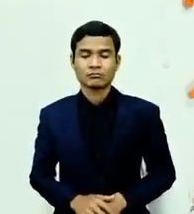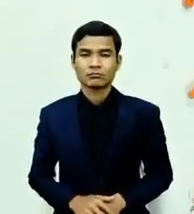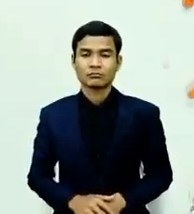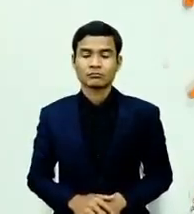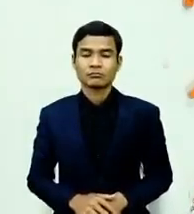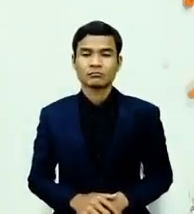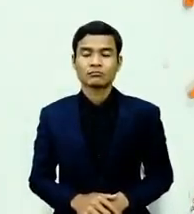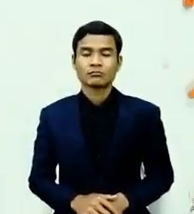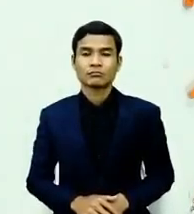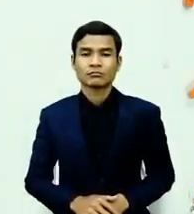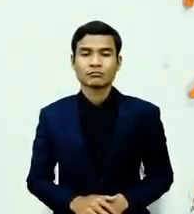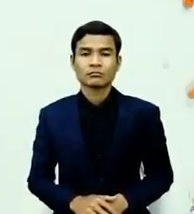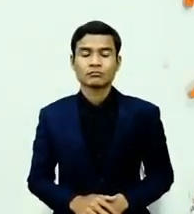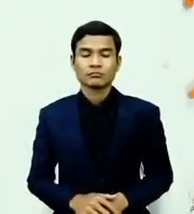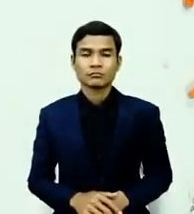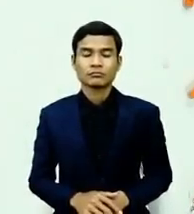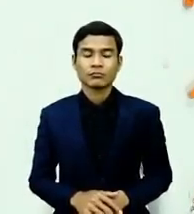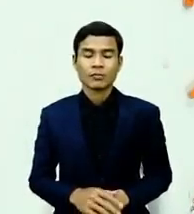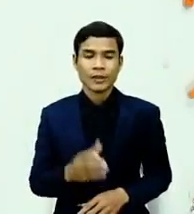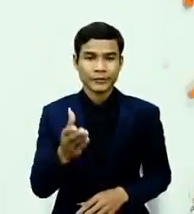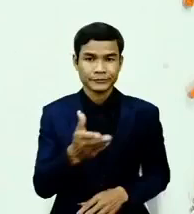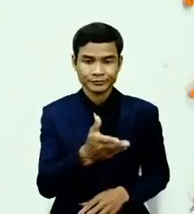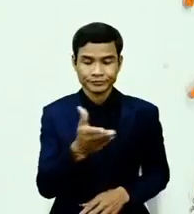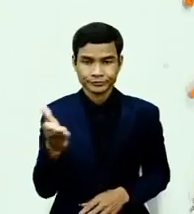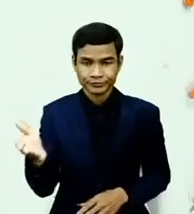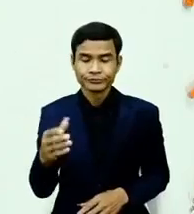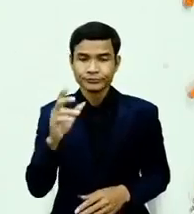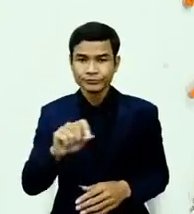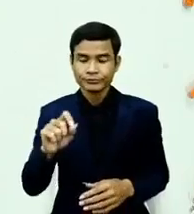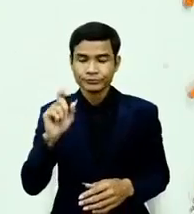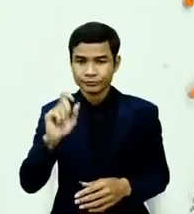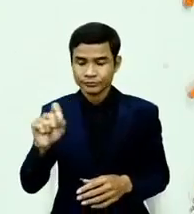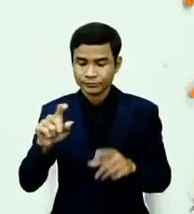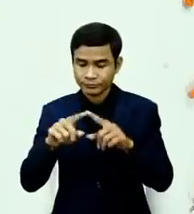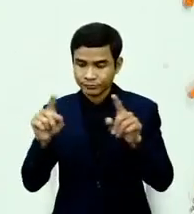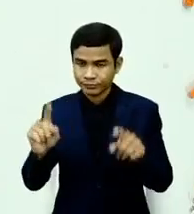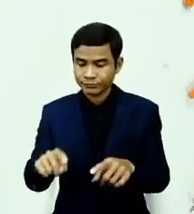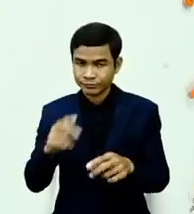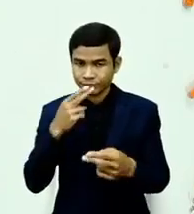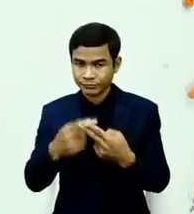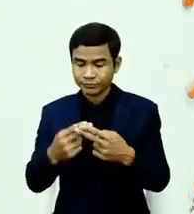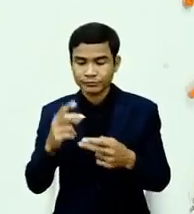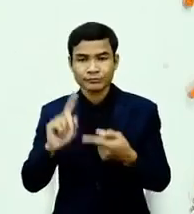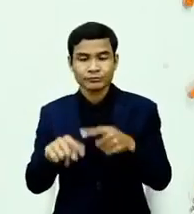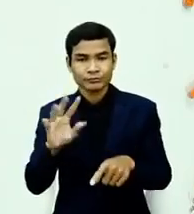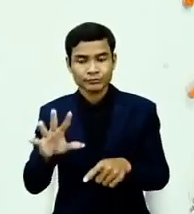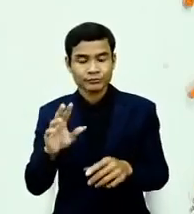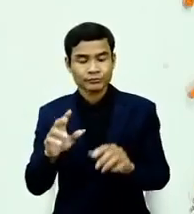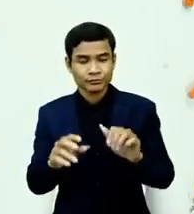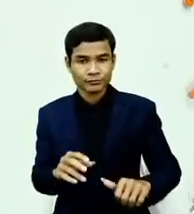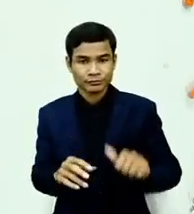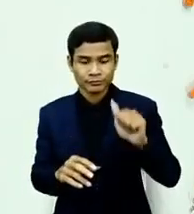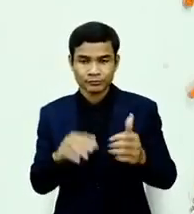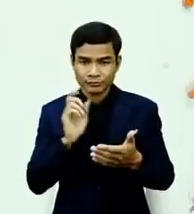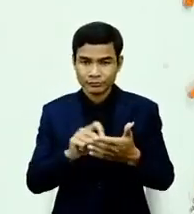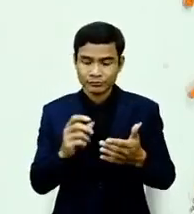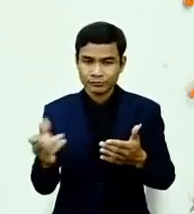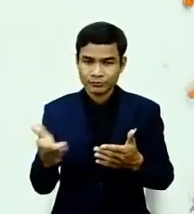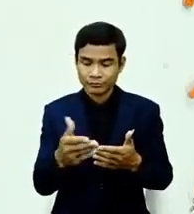តោះចំណាយកូនវិញតើកូនបានសរសេរចម្លើយលេខ5នៅលើក្តារឈ្នួលរបស់កូនដែរឬ